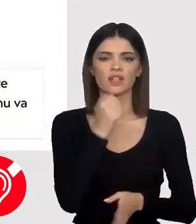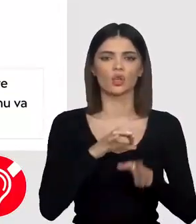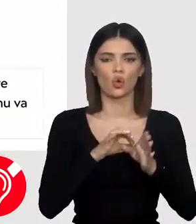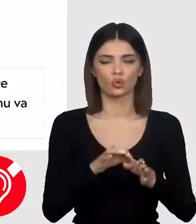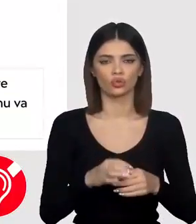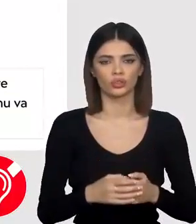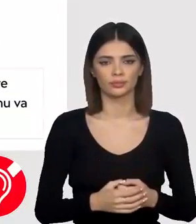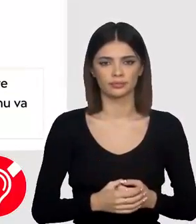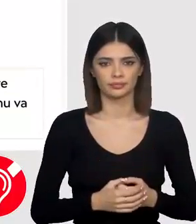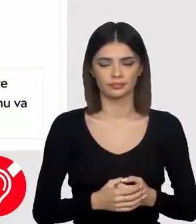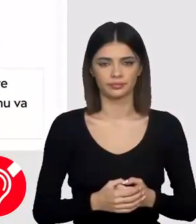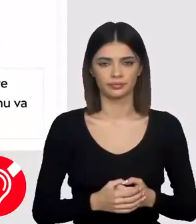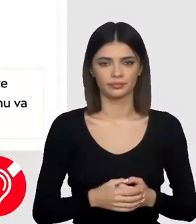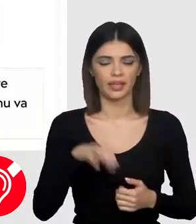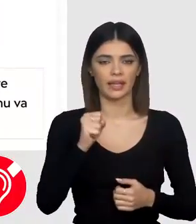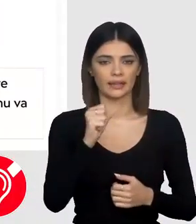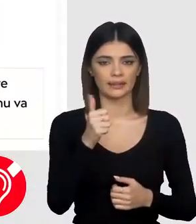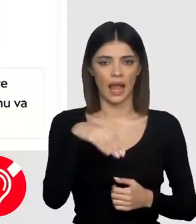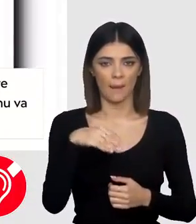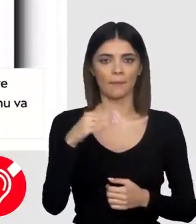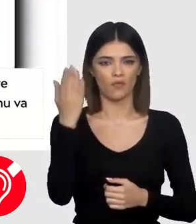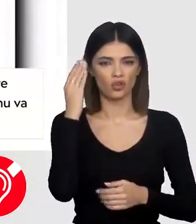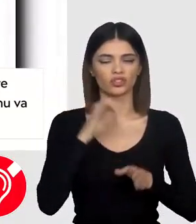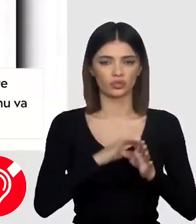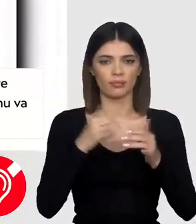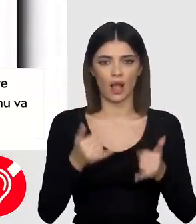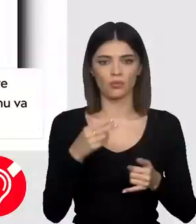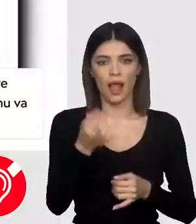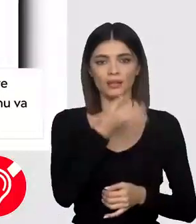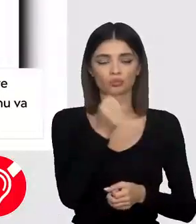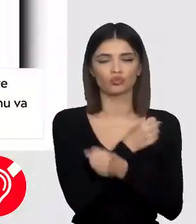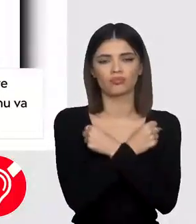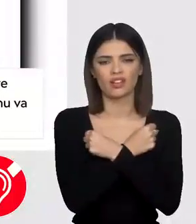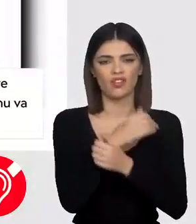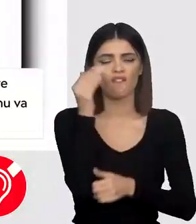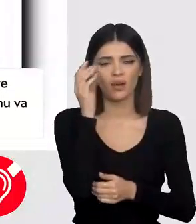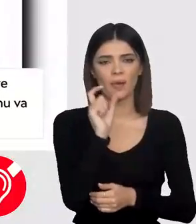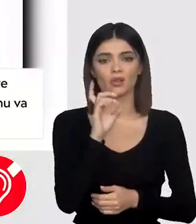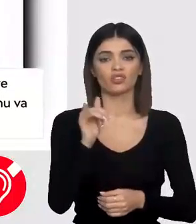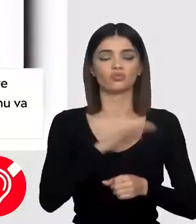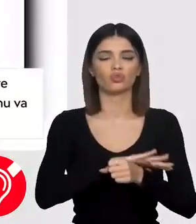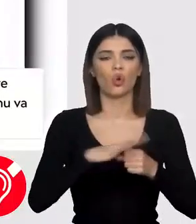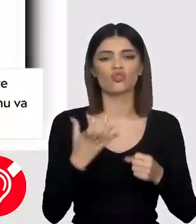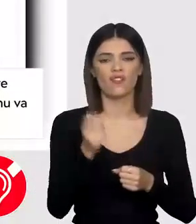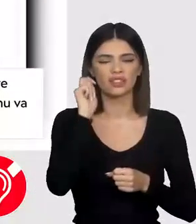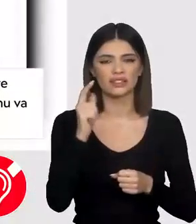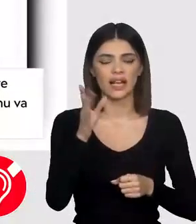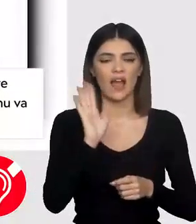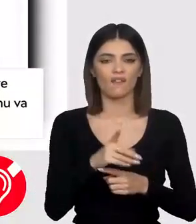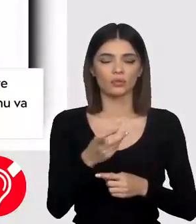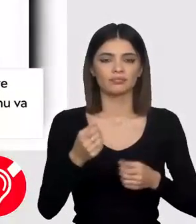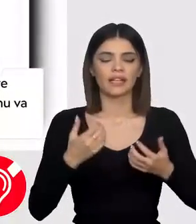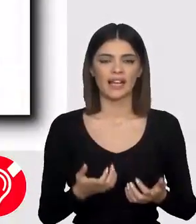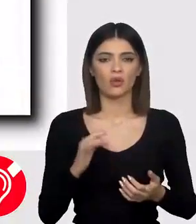D'Angelo. Altman a scris la rândul său că pe ex că iubește OpenAI și că tot ce s-a întâmplat în ultimele zile a fost pentru a